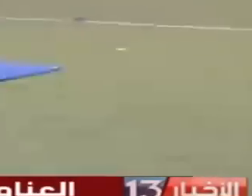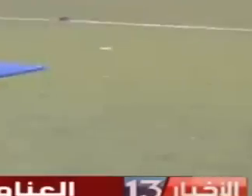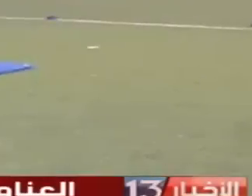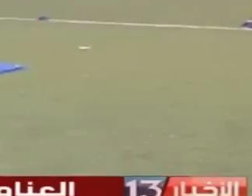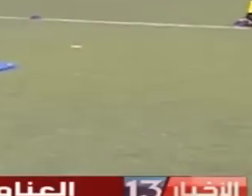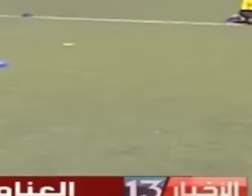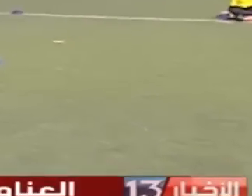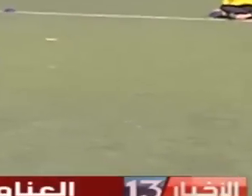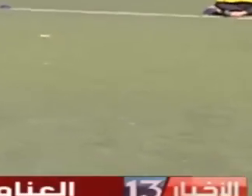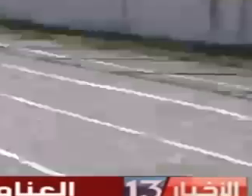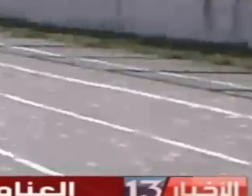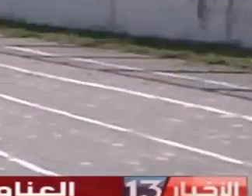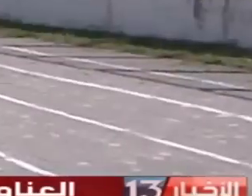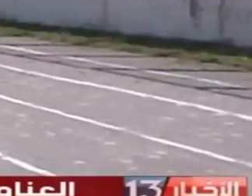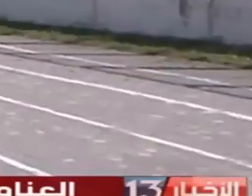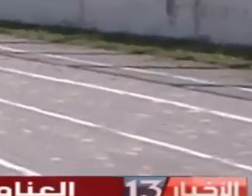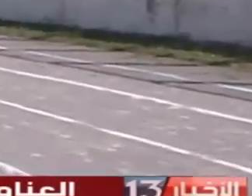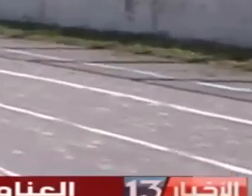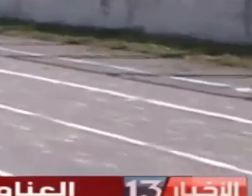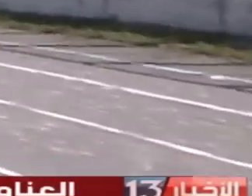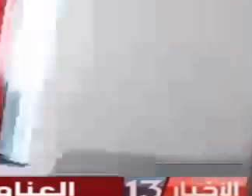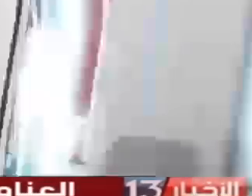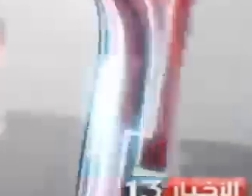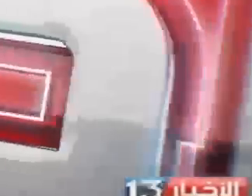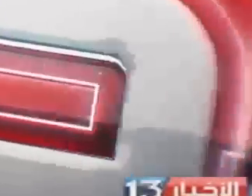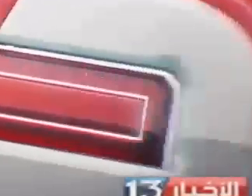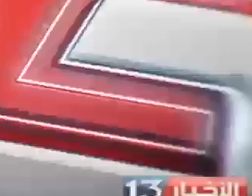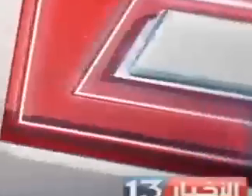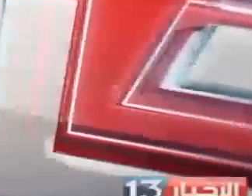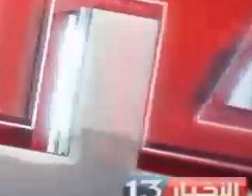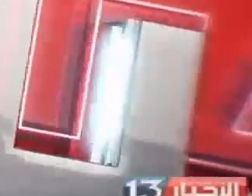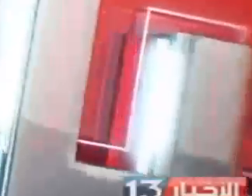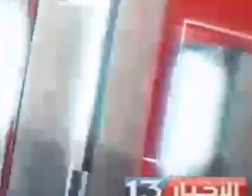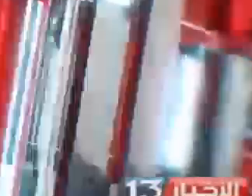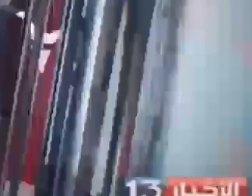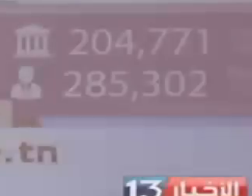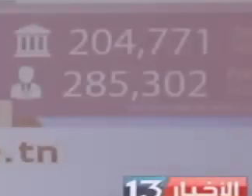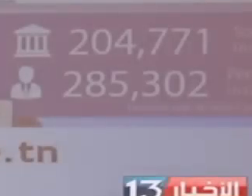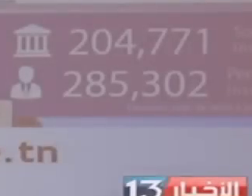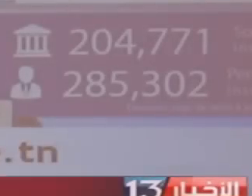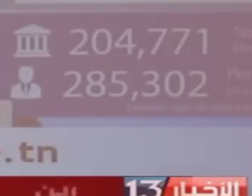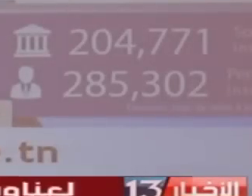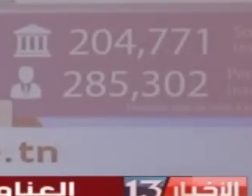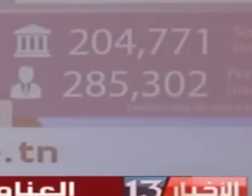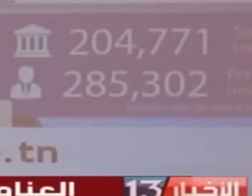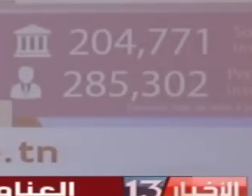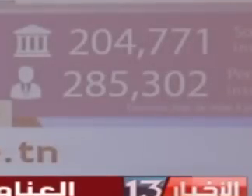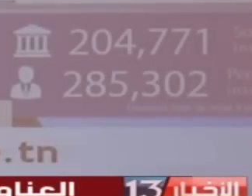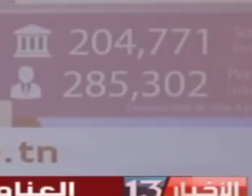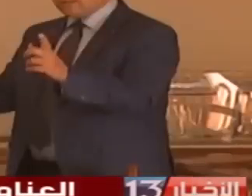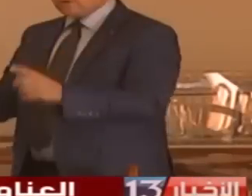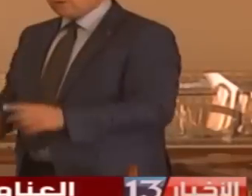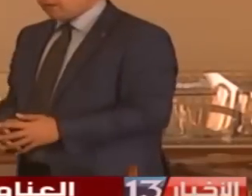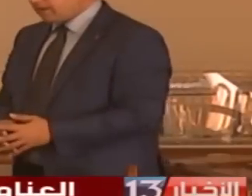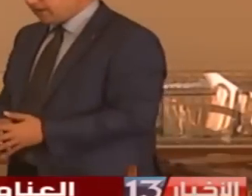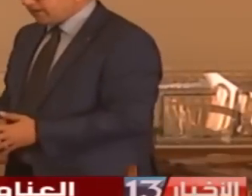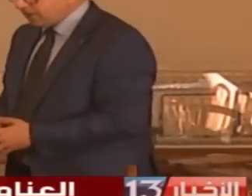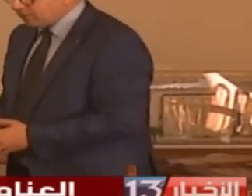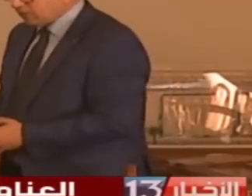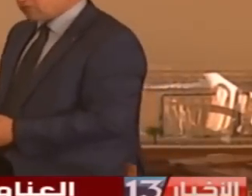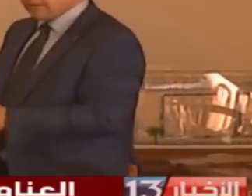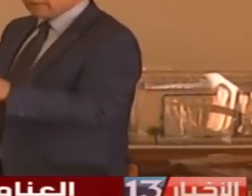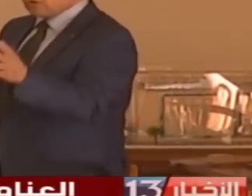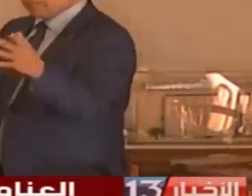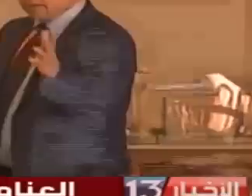متواصل بين نقابه التعليم الثانوي وزاره التربيه الشروع بدايه من اليوم في استخراج